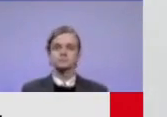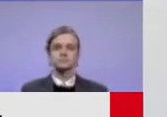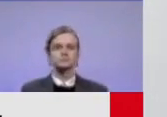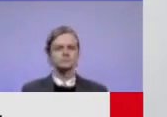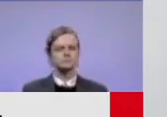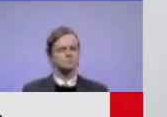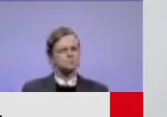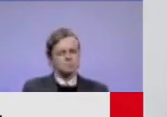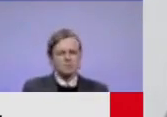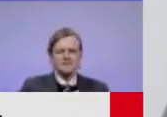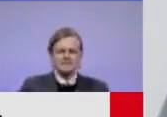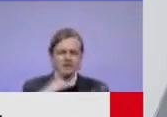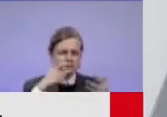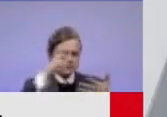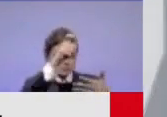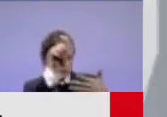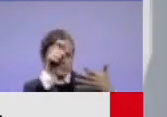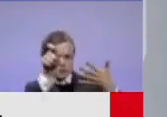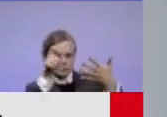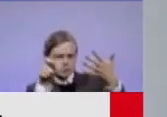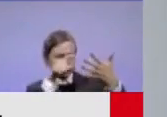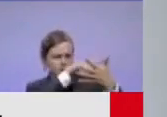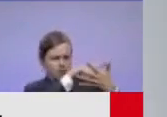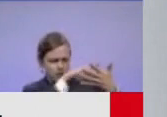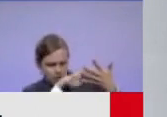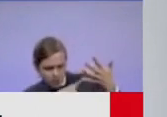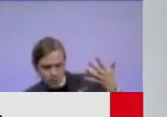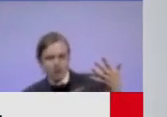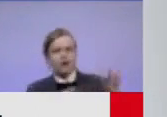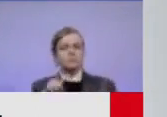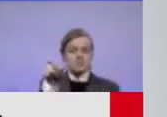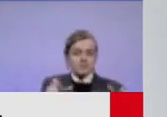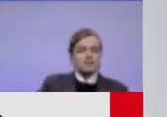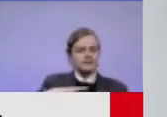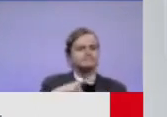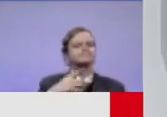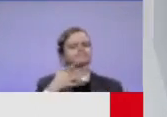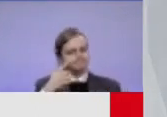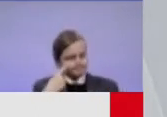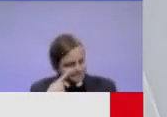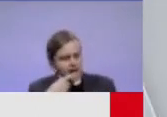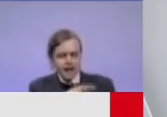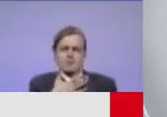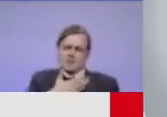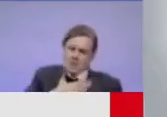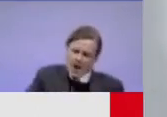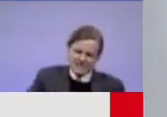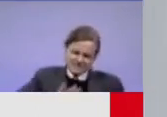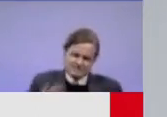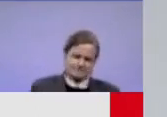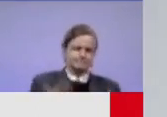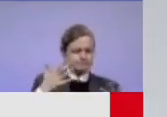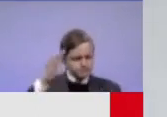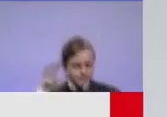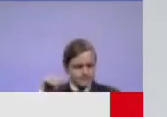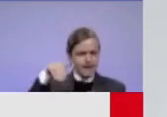Ne-am îndeplinit obligațiile și de aceea avem un interes legitim pentru ca